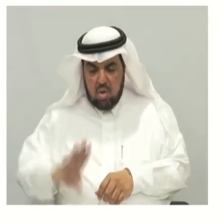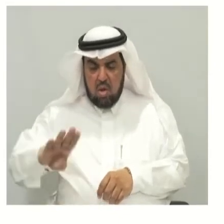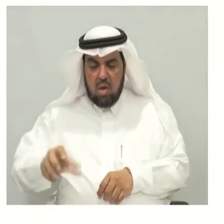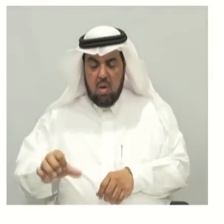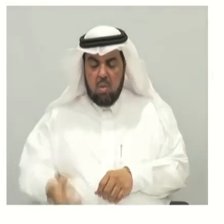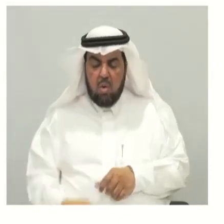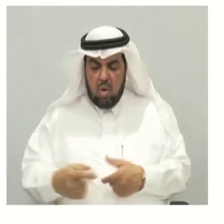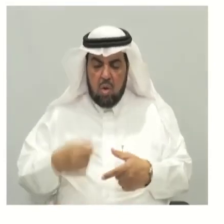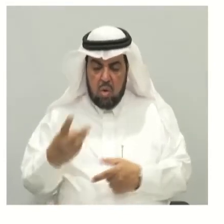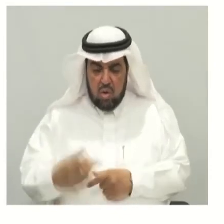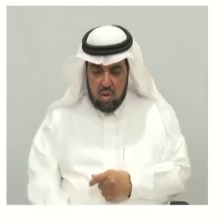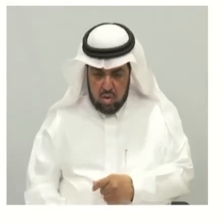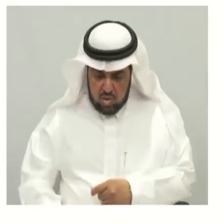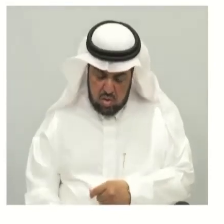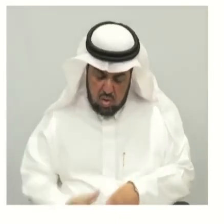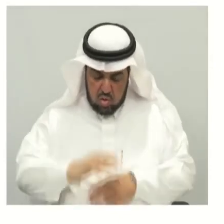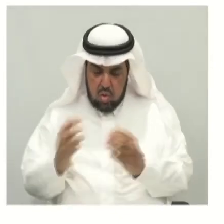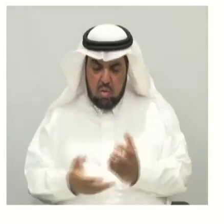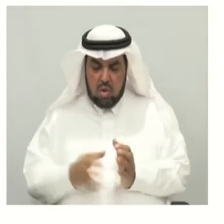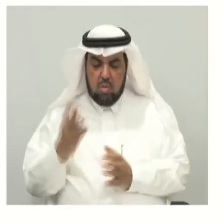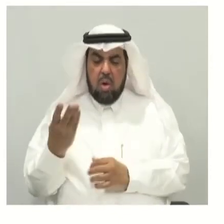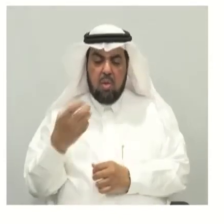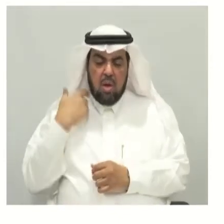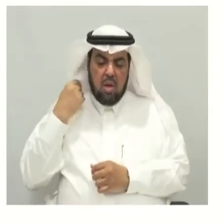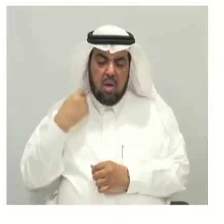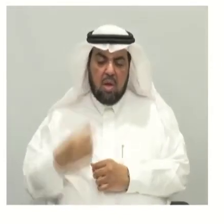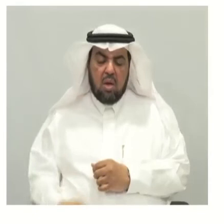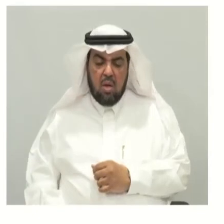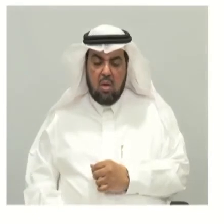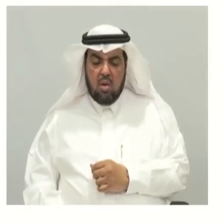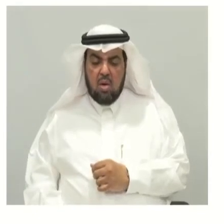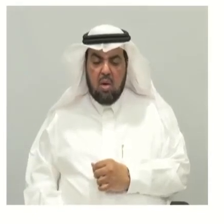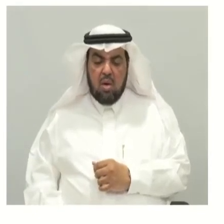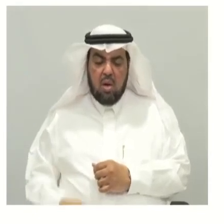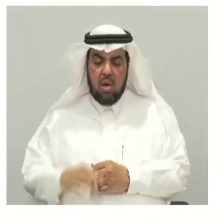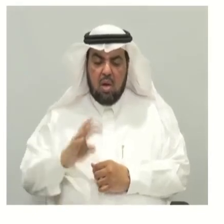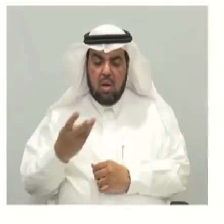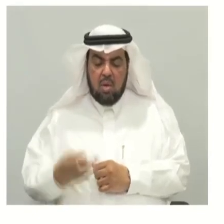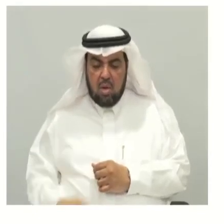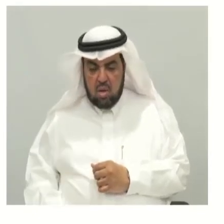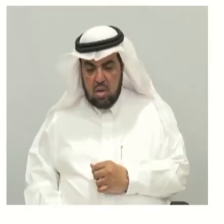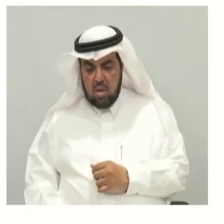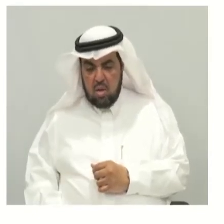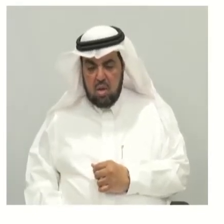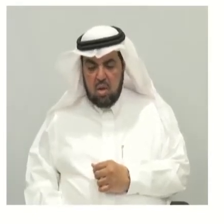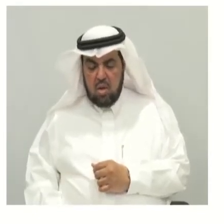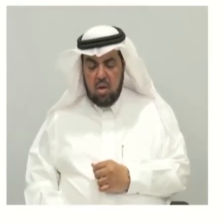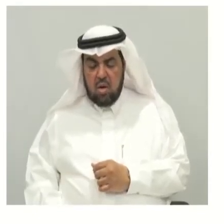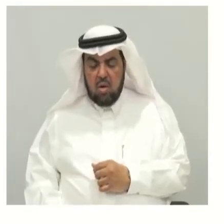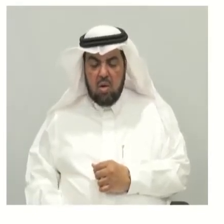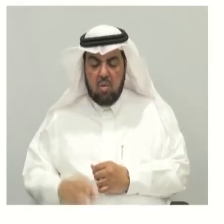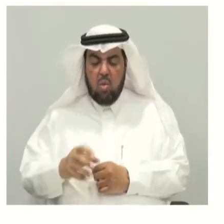في الدورة الثانية والمجموعة الأربعة عشر، الثانية والمجموعة ماذا؟ الأربعة عشر، وهو